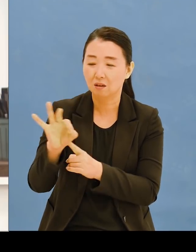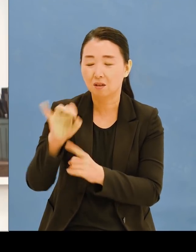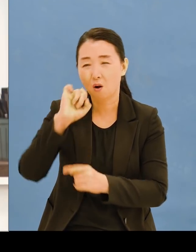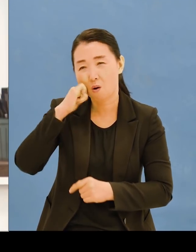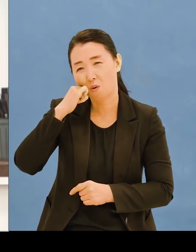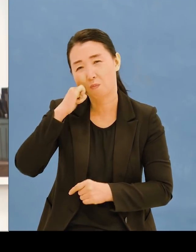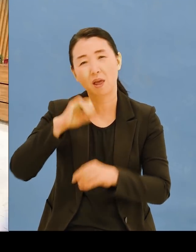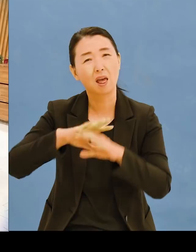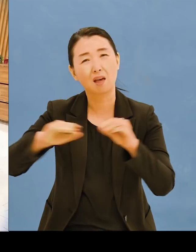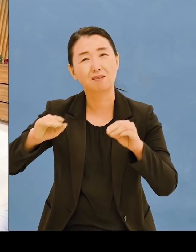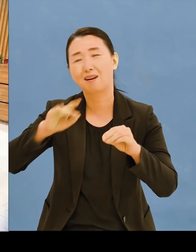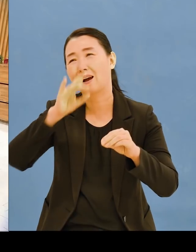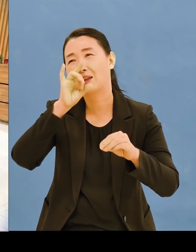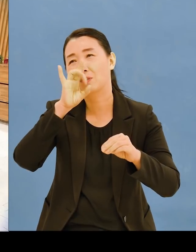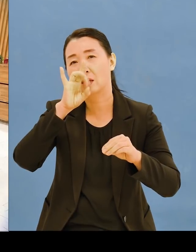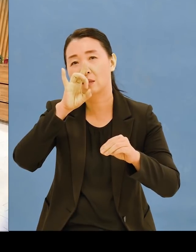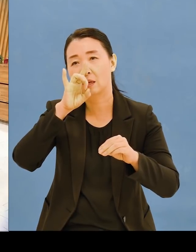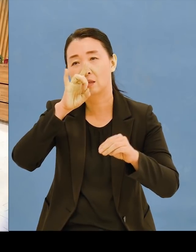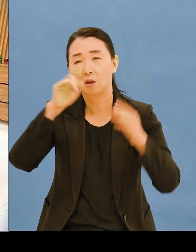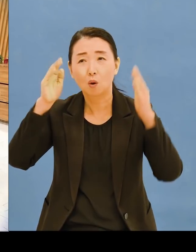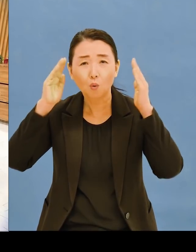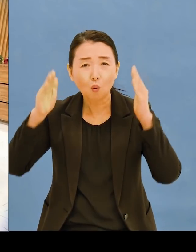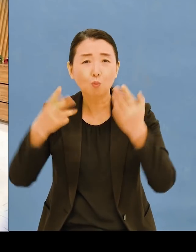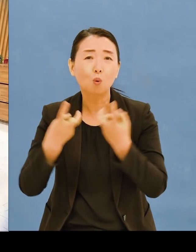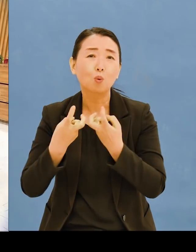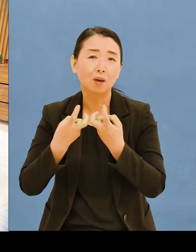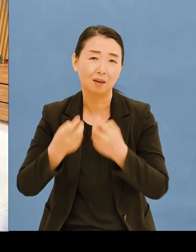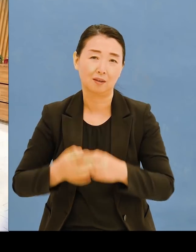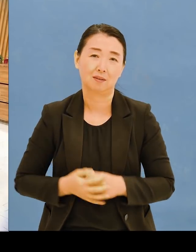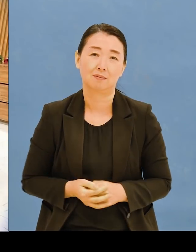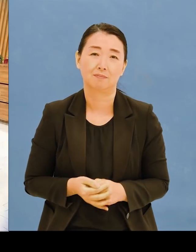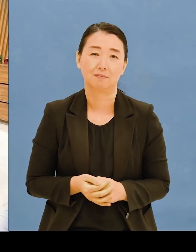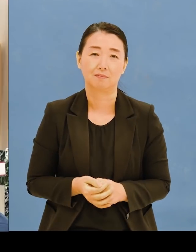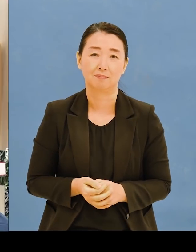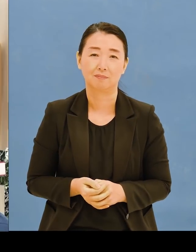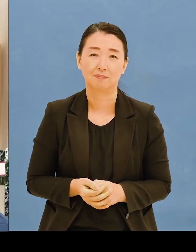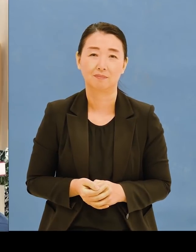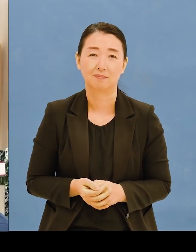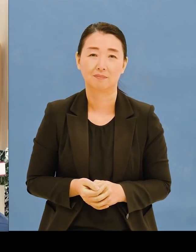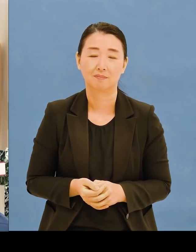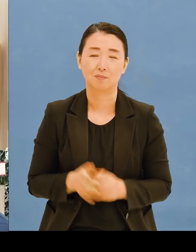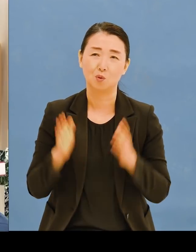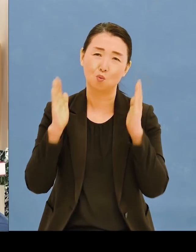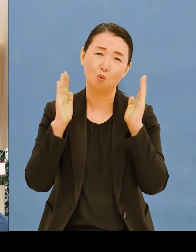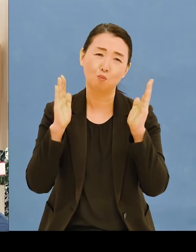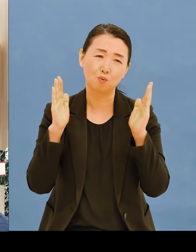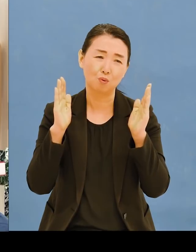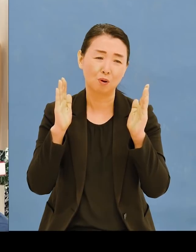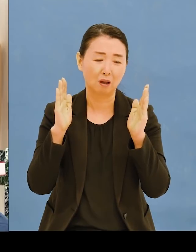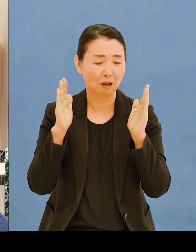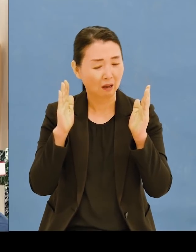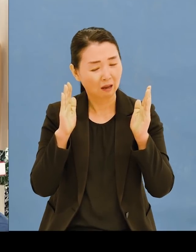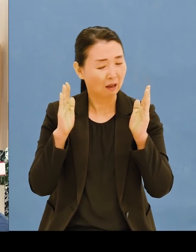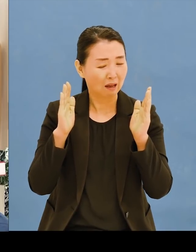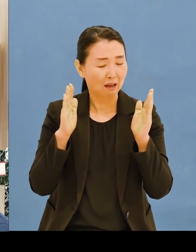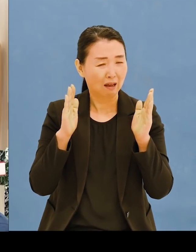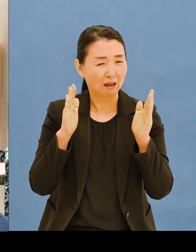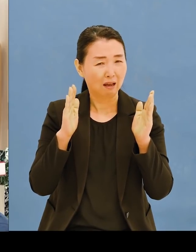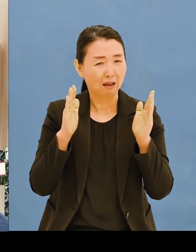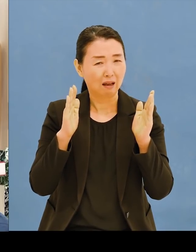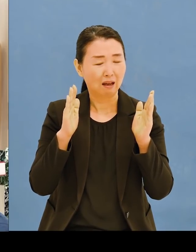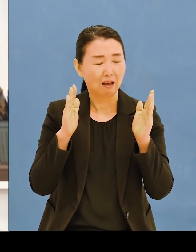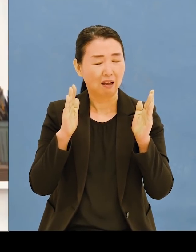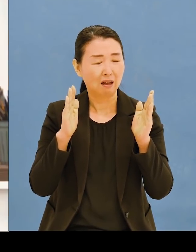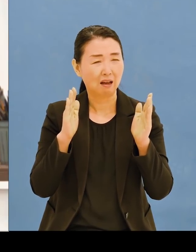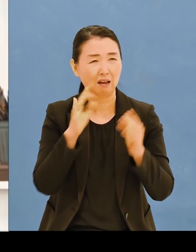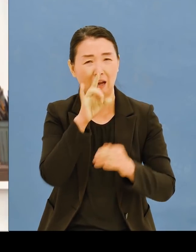그렇게 이제 지내면서 그럼 학업이 제대로 안 됐었겠는데요? 네, 학업이 제대로 안 됐죠. 근데 정말 이악